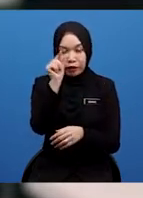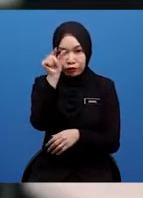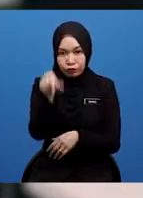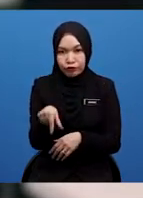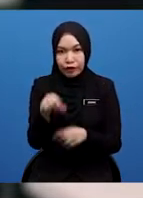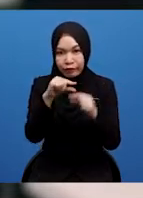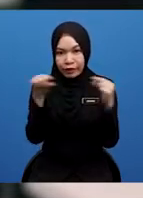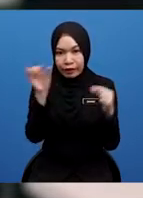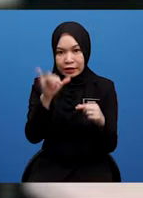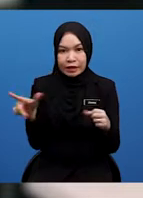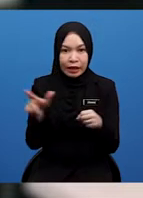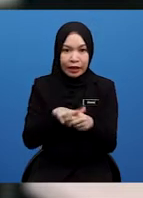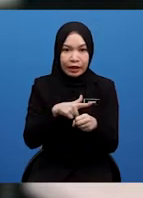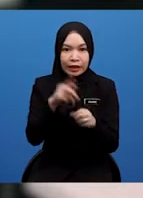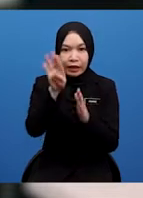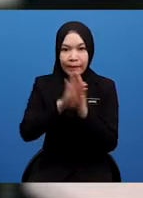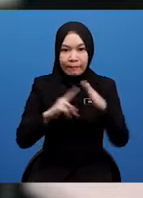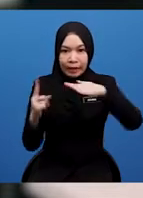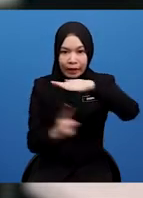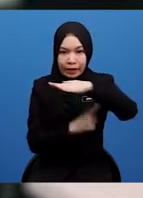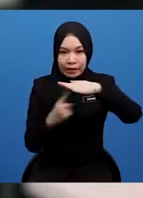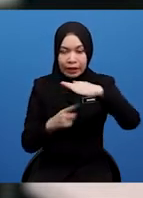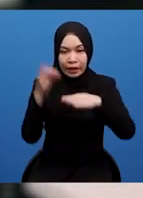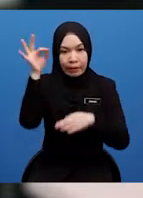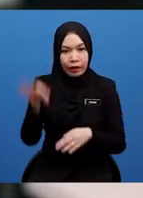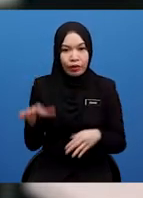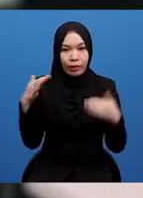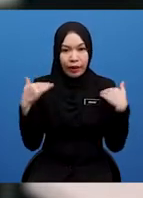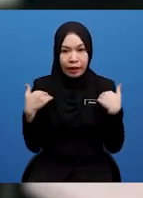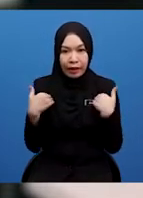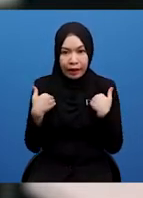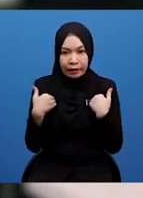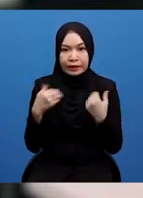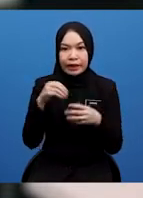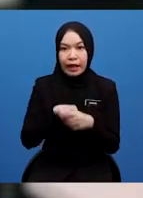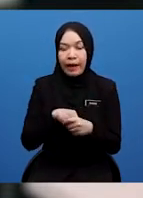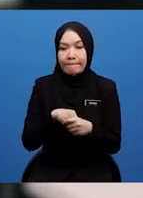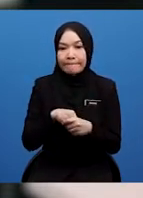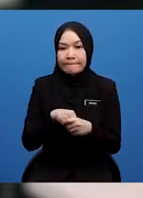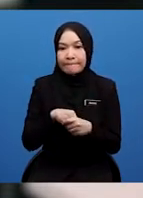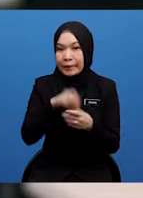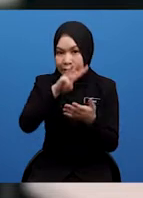yang lengkap berdasarkan maklumat yang ada di dalam jadual.